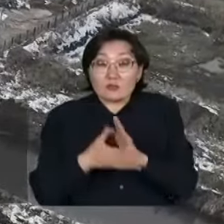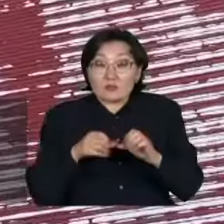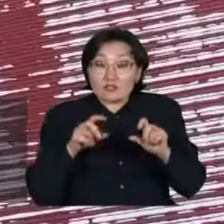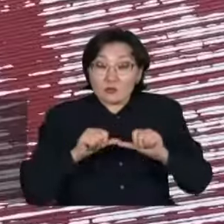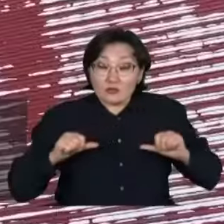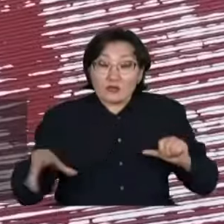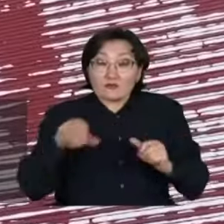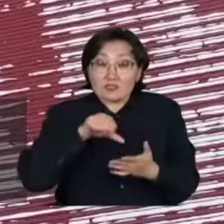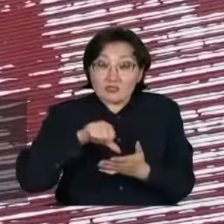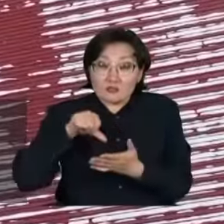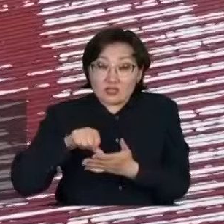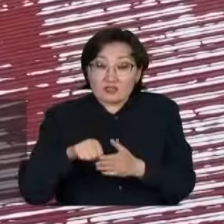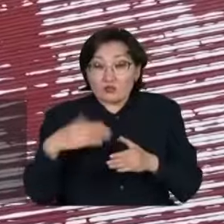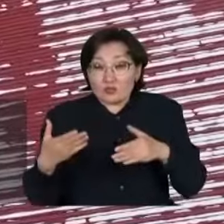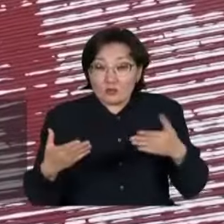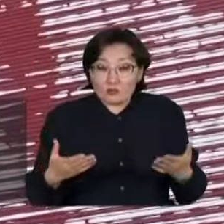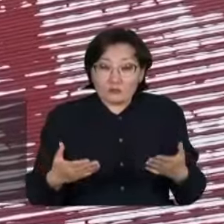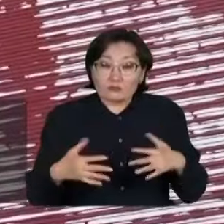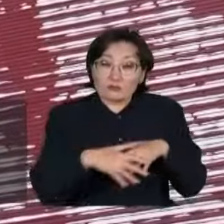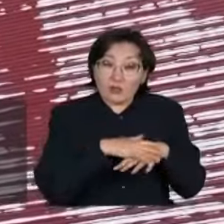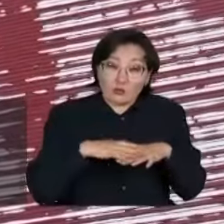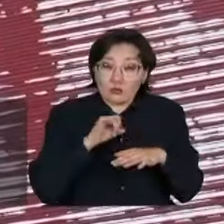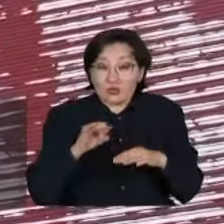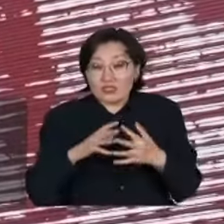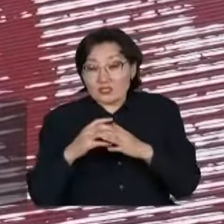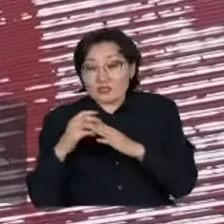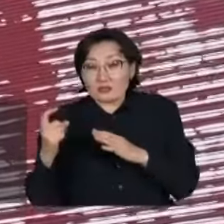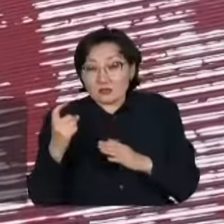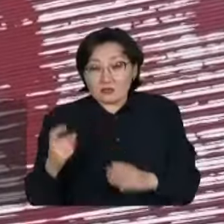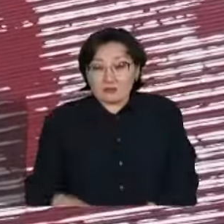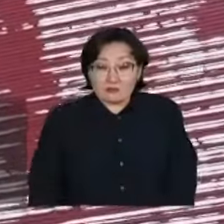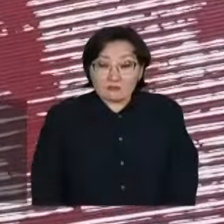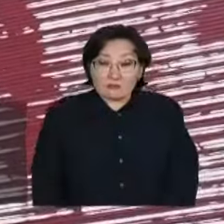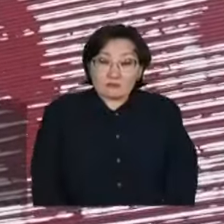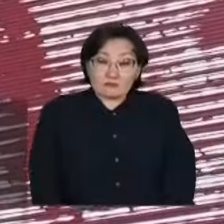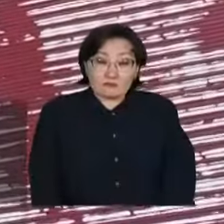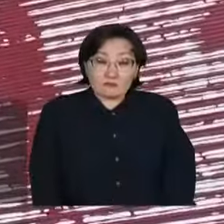участием всех причастных сторон. Рустам Раубаев, Жақсылық Тілепберген, телеканал Алматы, Алматинская область.